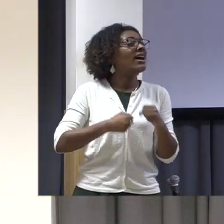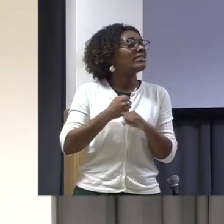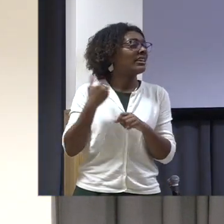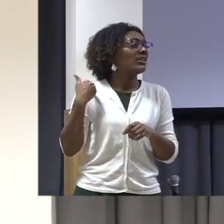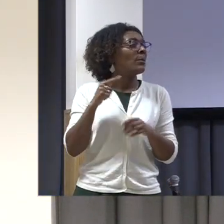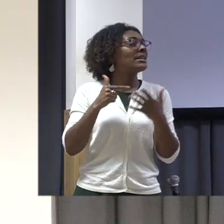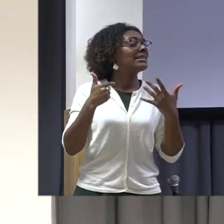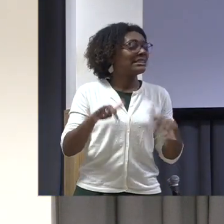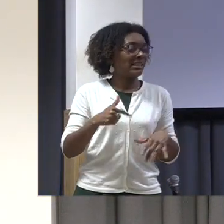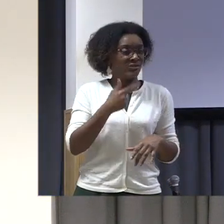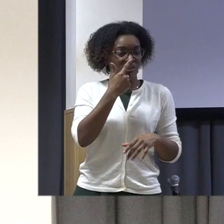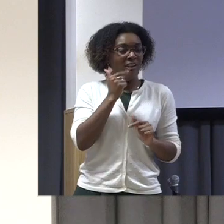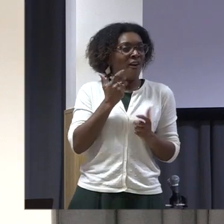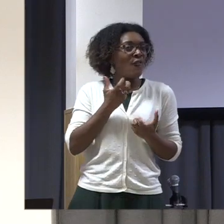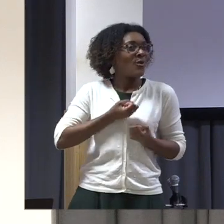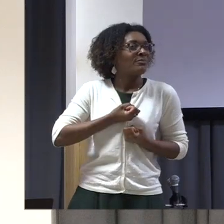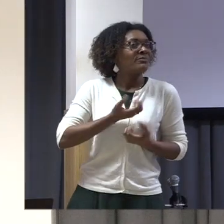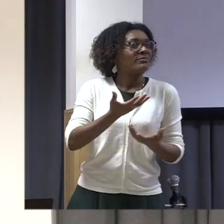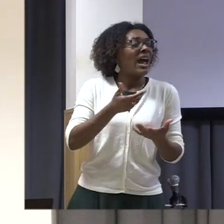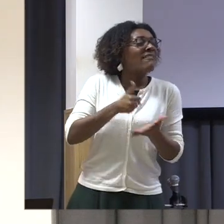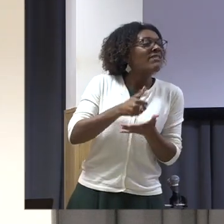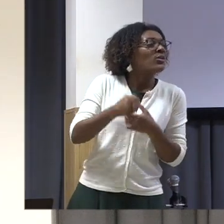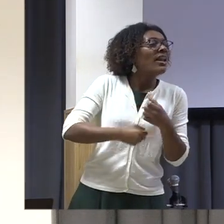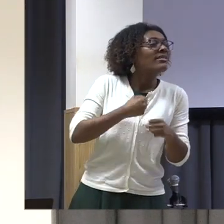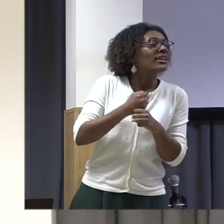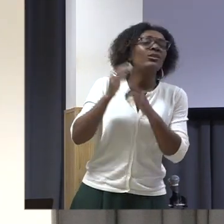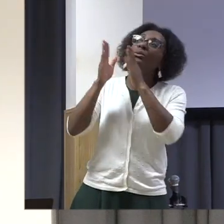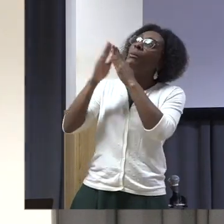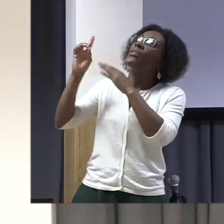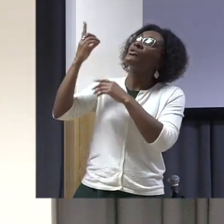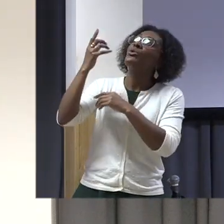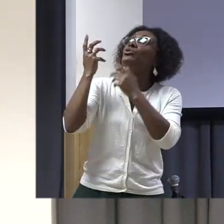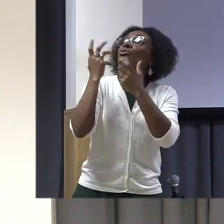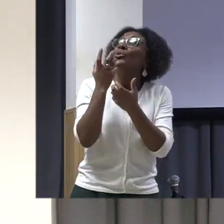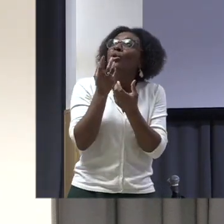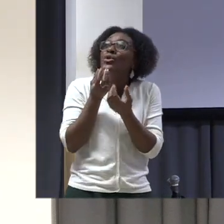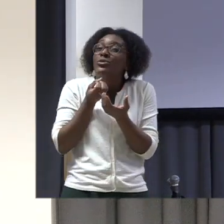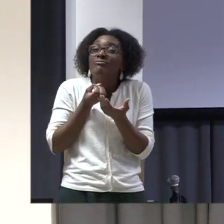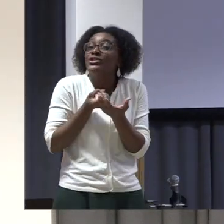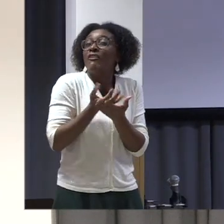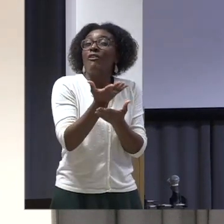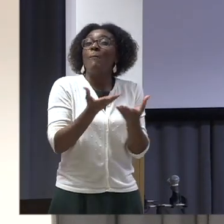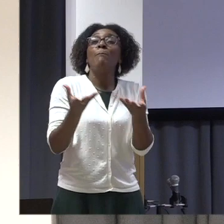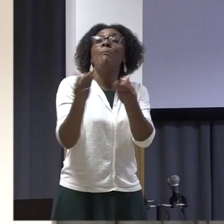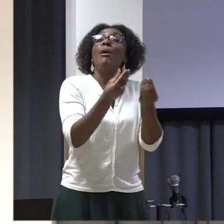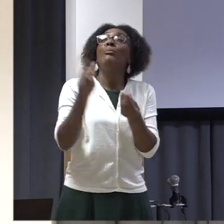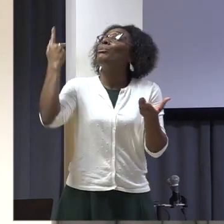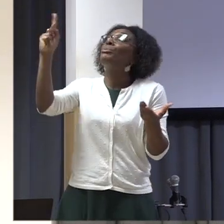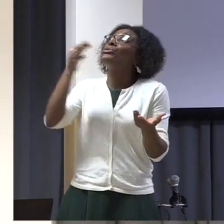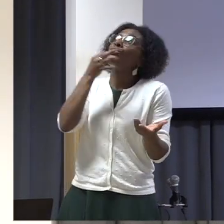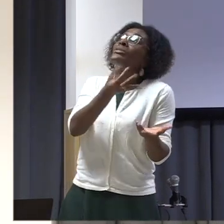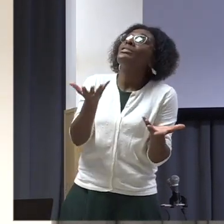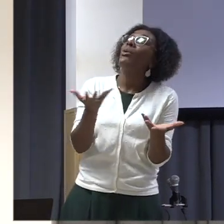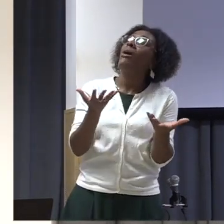pasteurs ont dit adieu mais qu'est ce que tu voudrais pour nous comme comme direction comme paroles comme comme parole